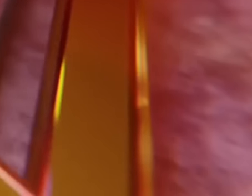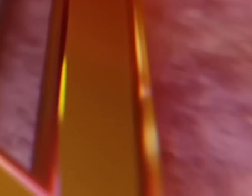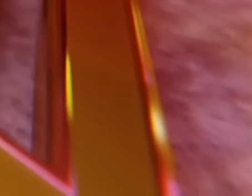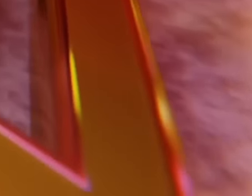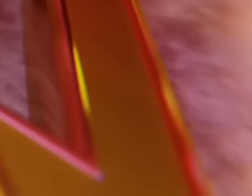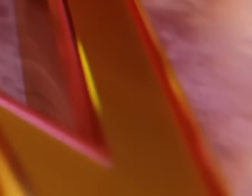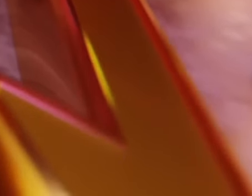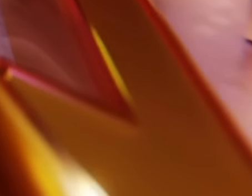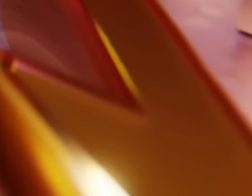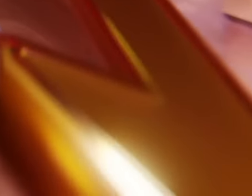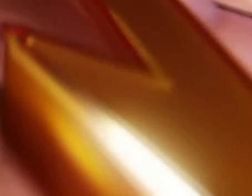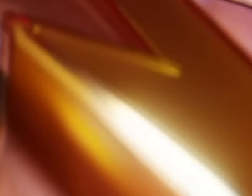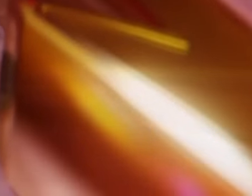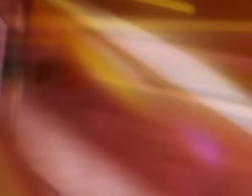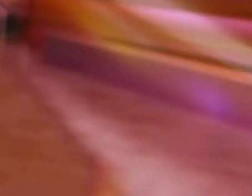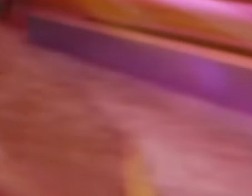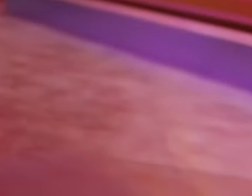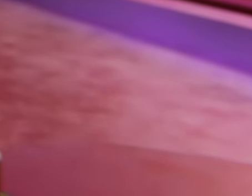ya.